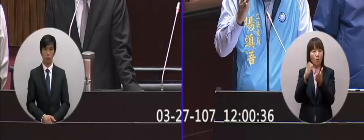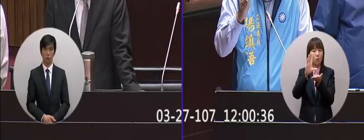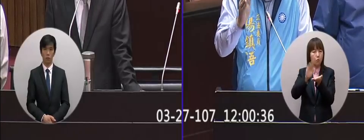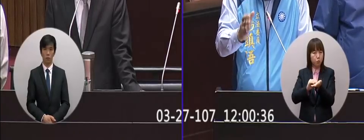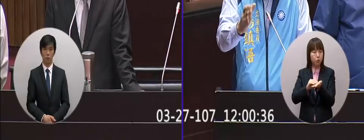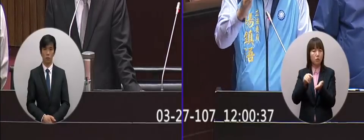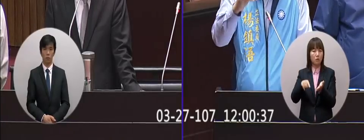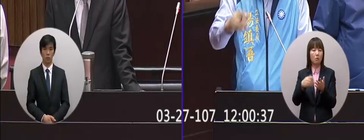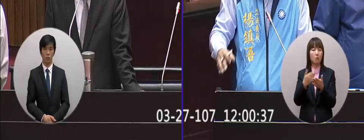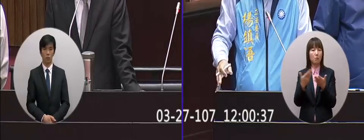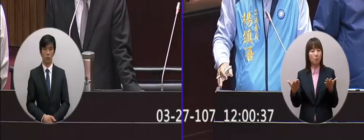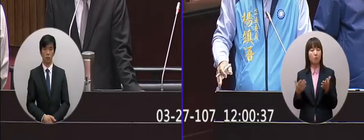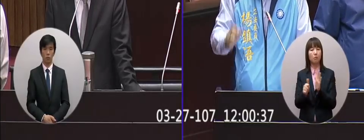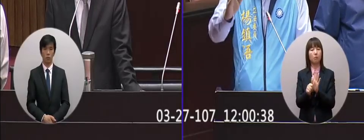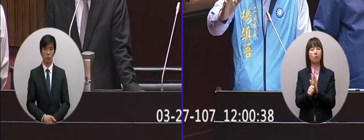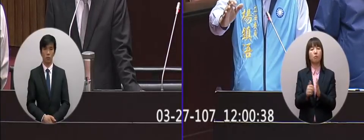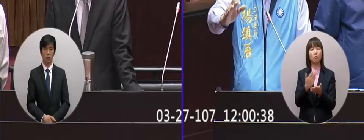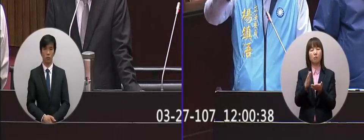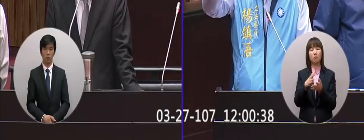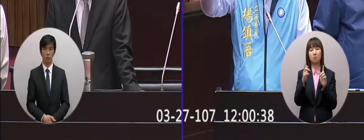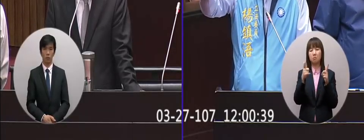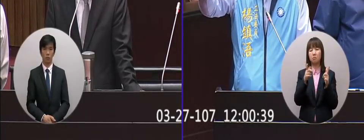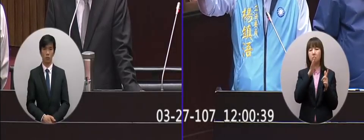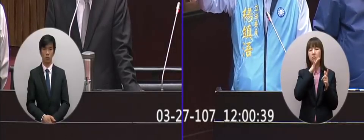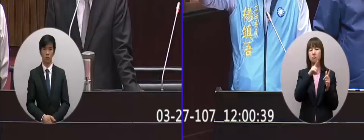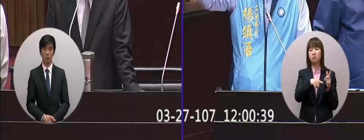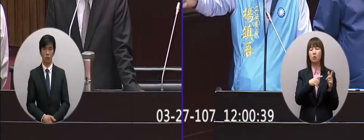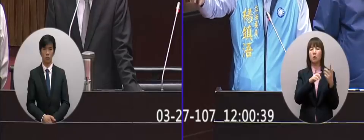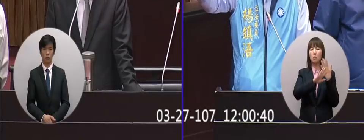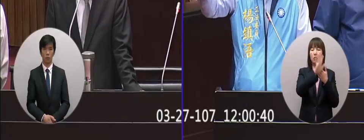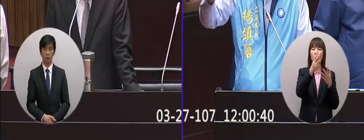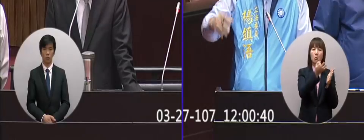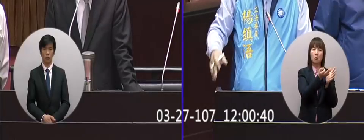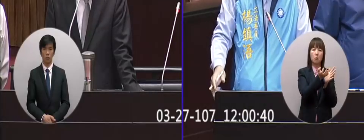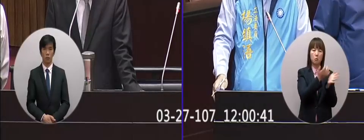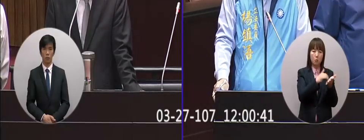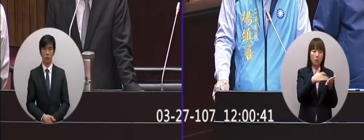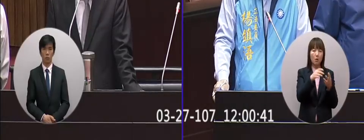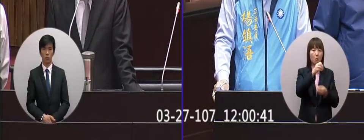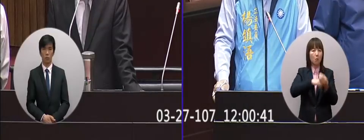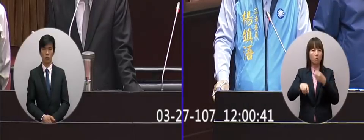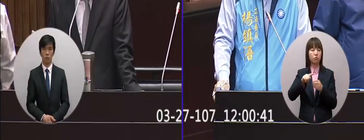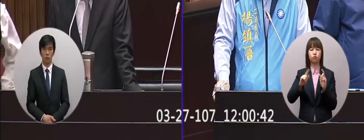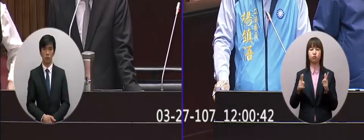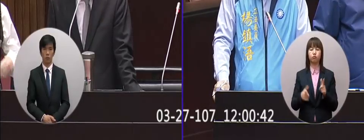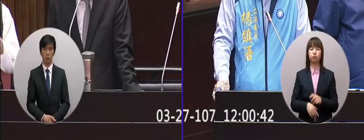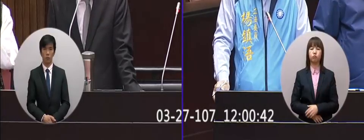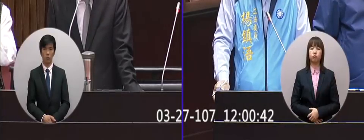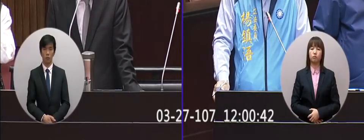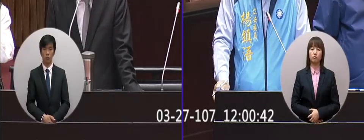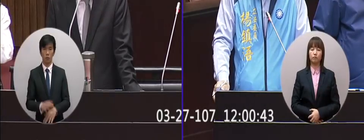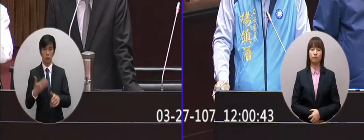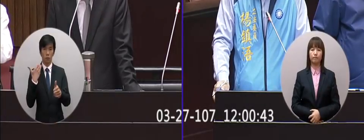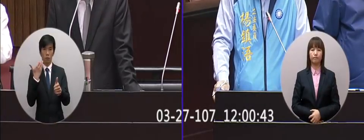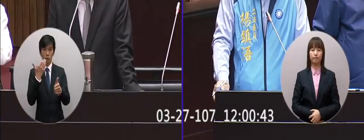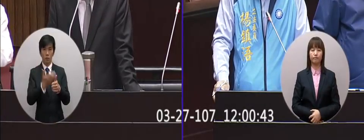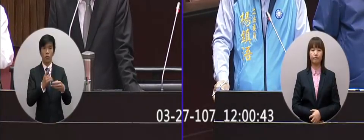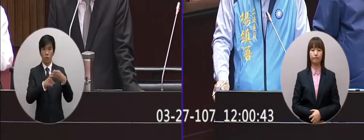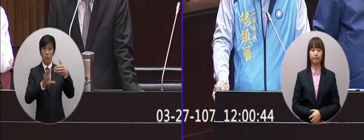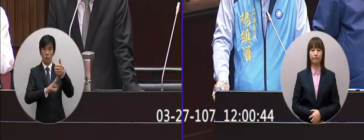况怎么样来处理，而不是说我们就是用其他的预算 来做处理。 我先请陈主委跟您报告